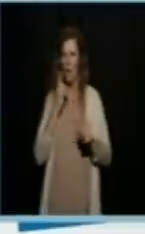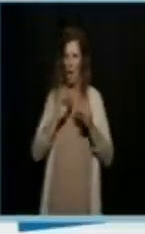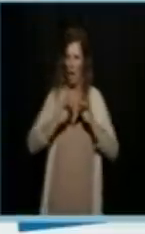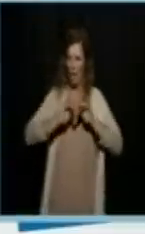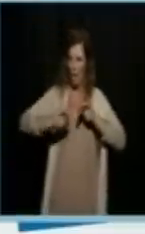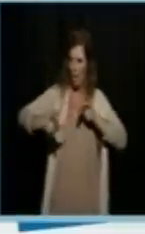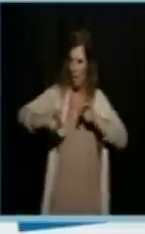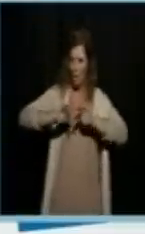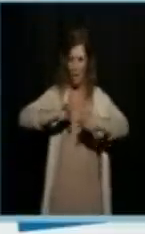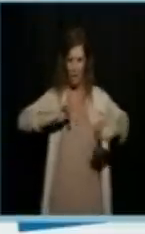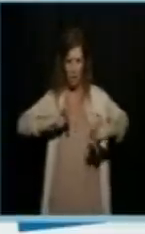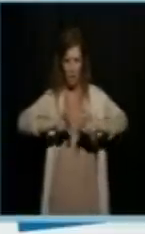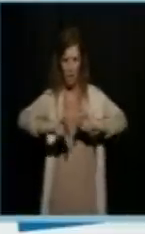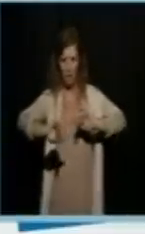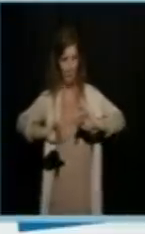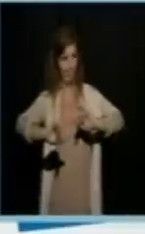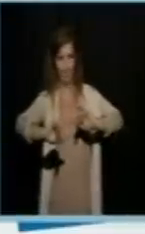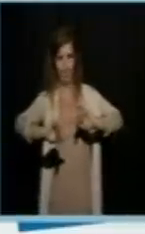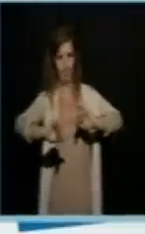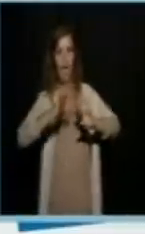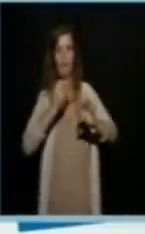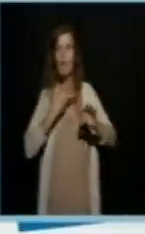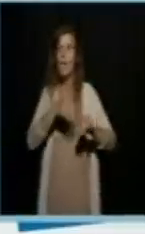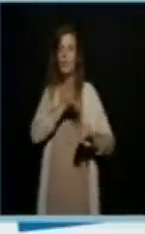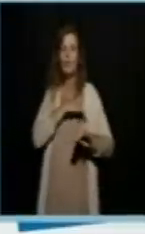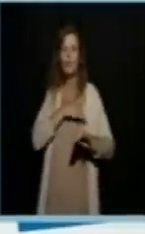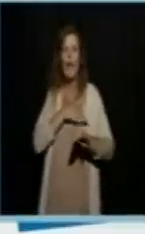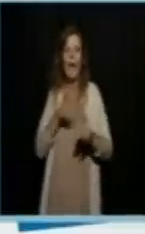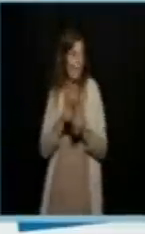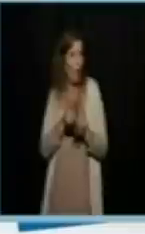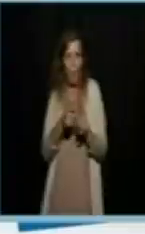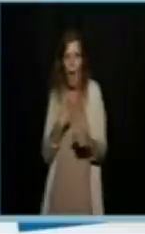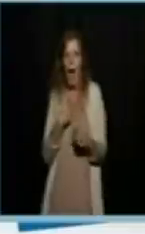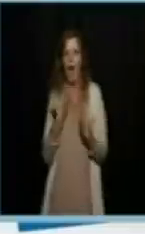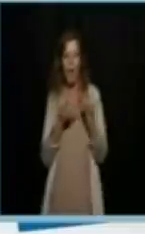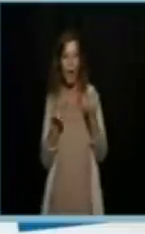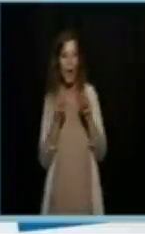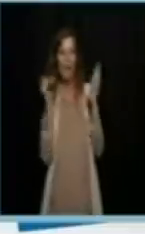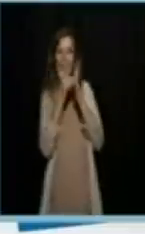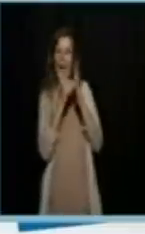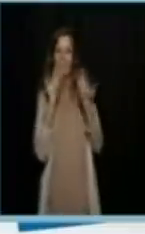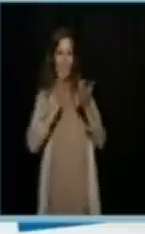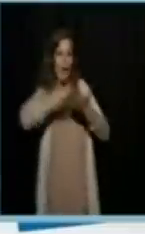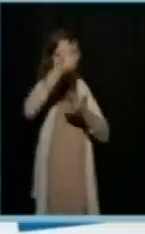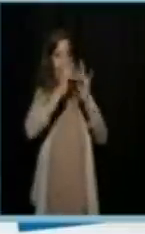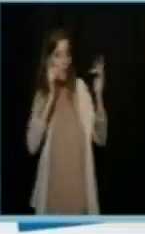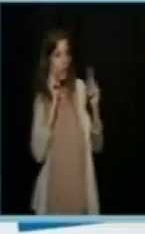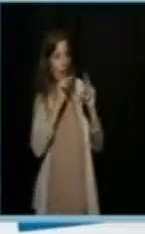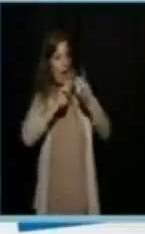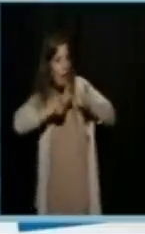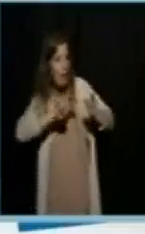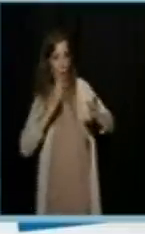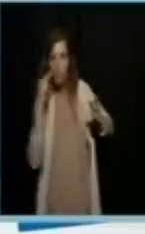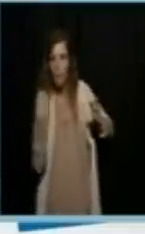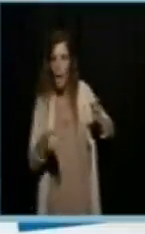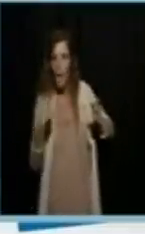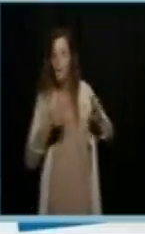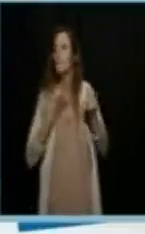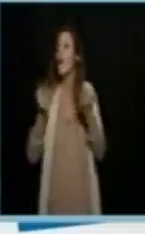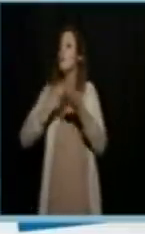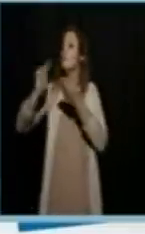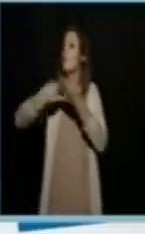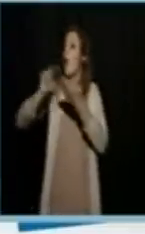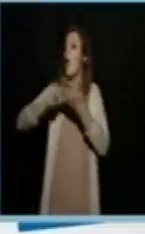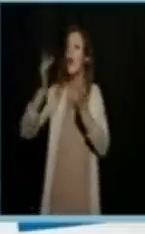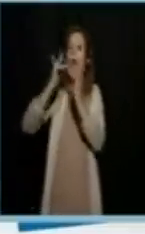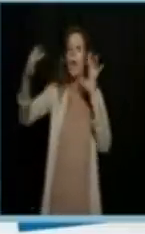ancora studenti come noi che non possono fare una ricerca su Wikipedia a casa? Se esistono ancora tantissime scuole scollegate che non